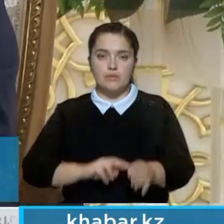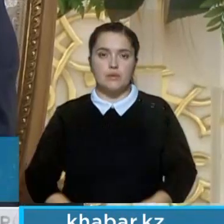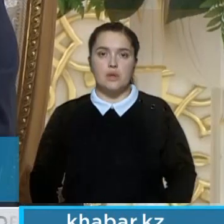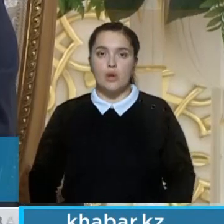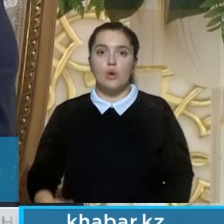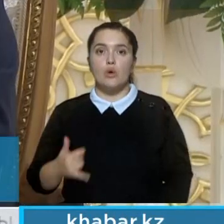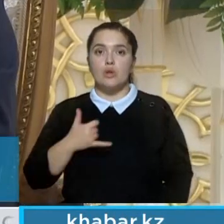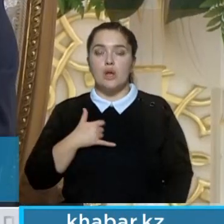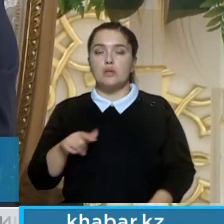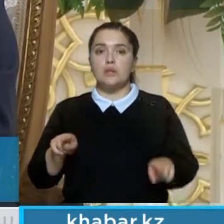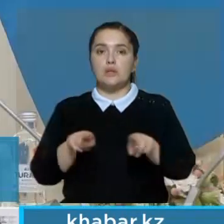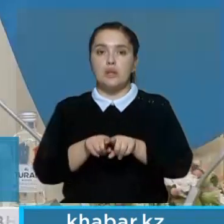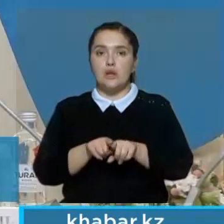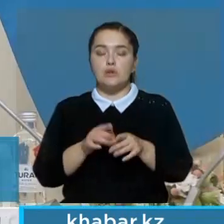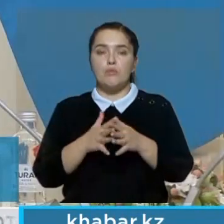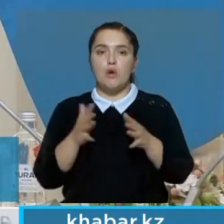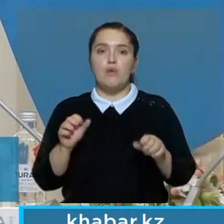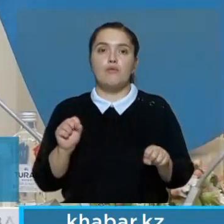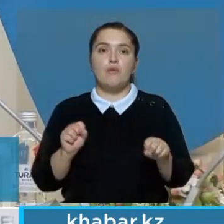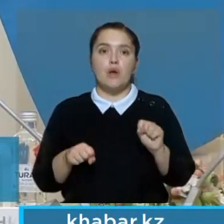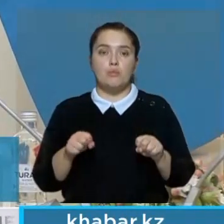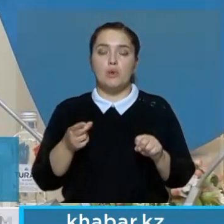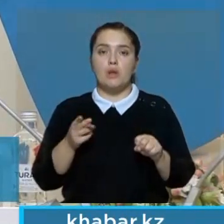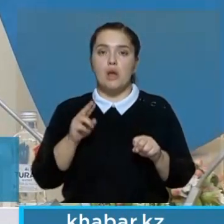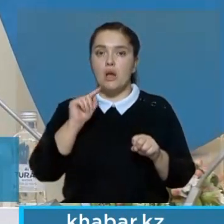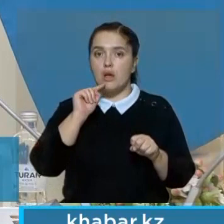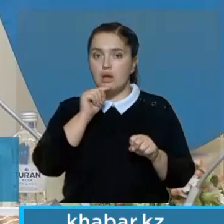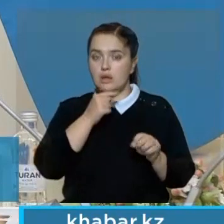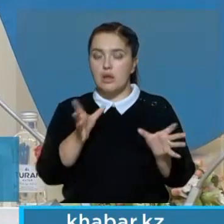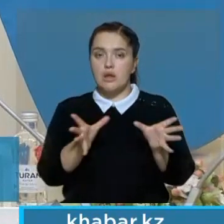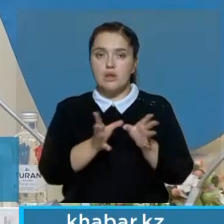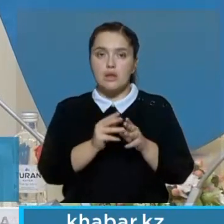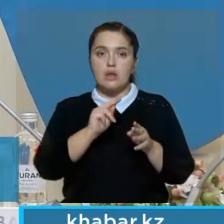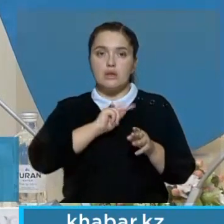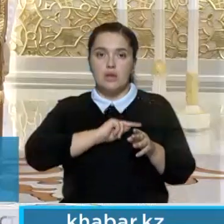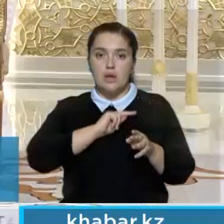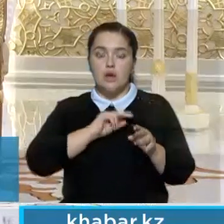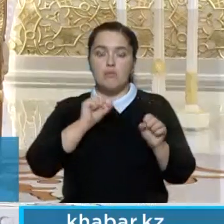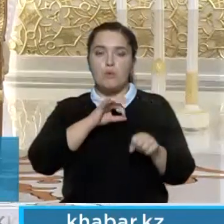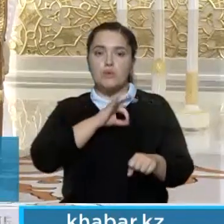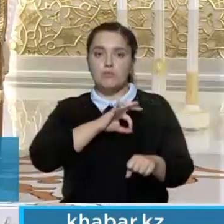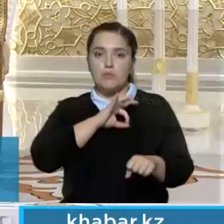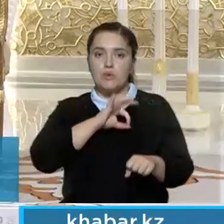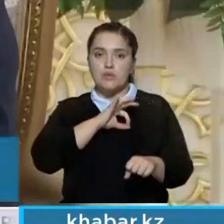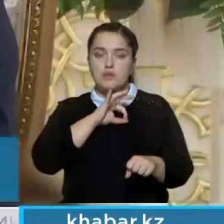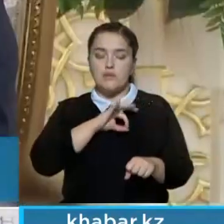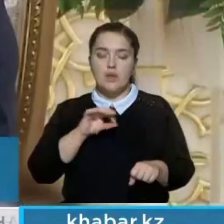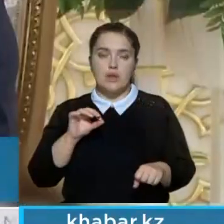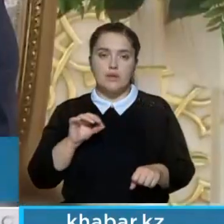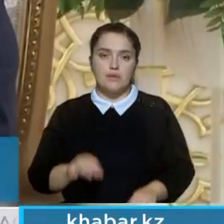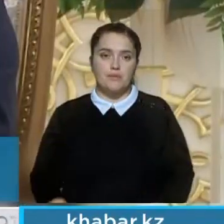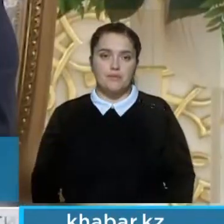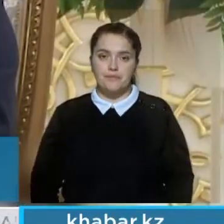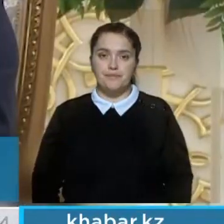У нас также имеются большие возможности для экономического сотрудничества. Мы можем использовать это окно возможностей. По